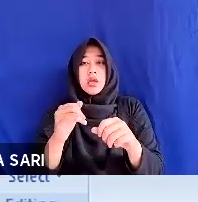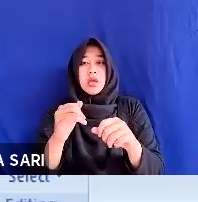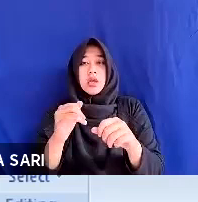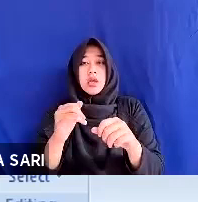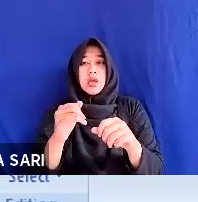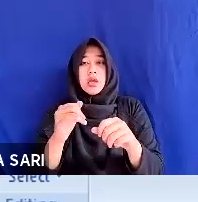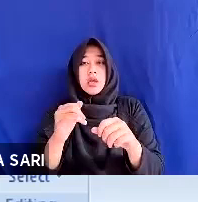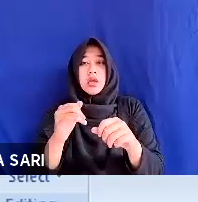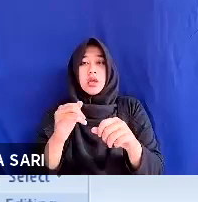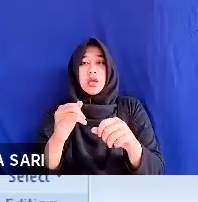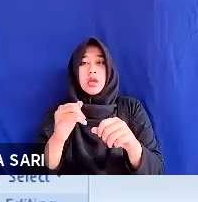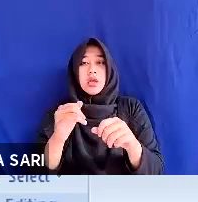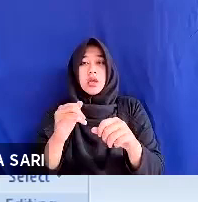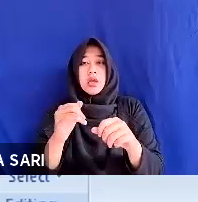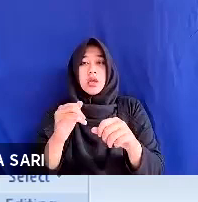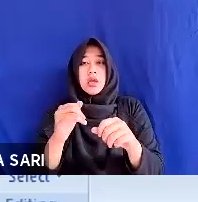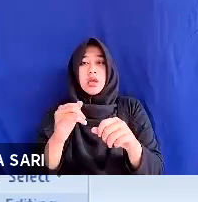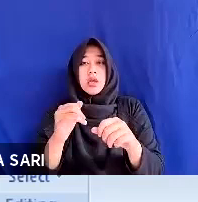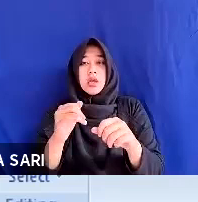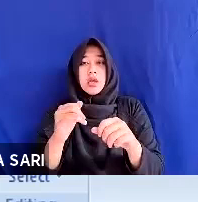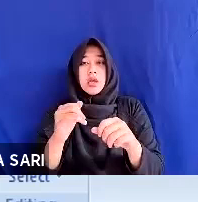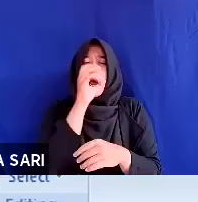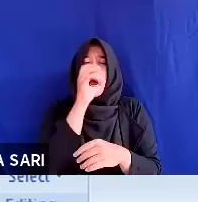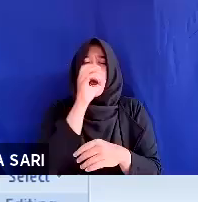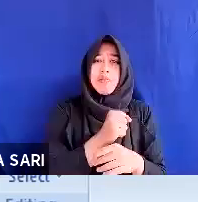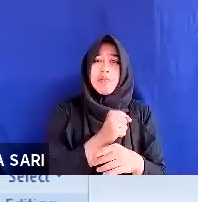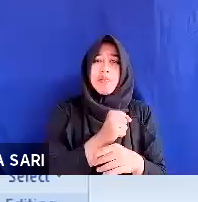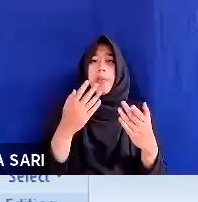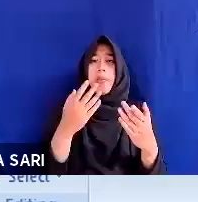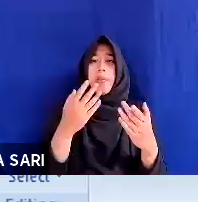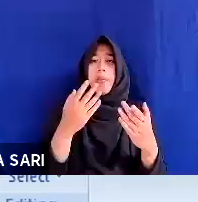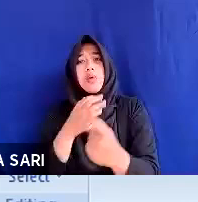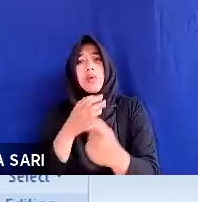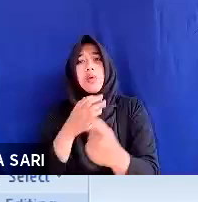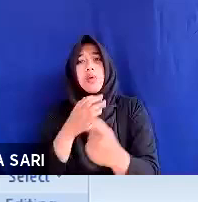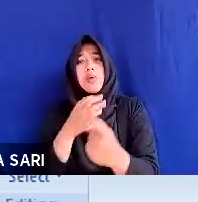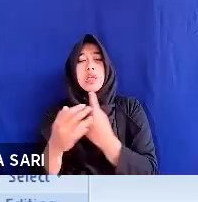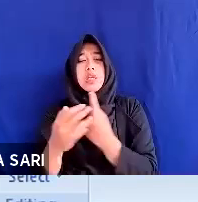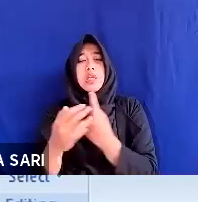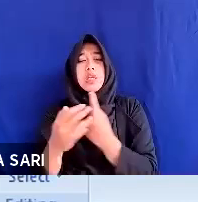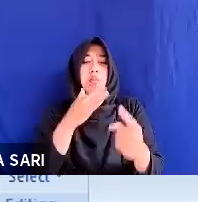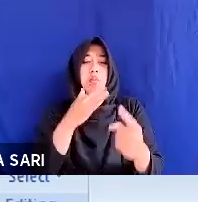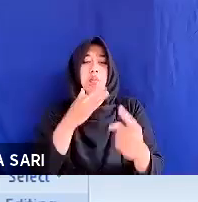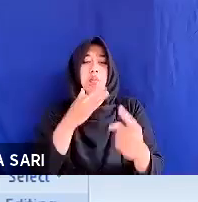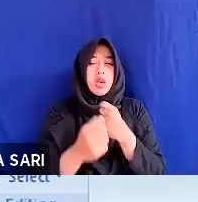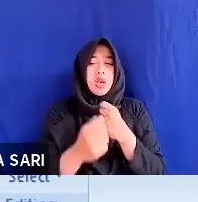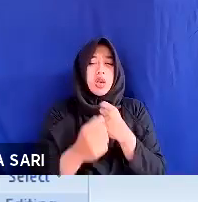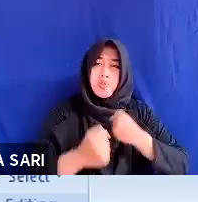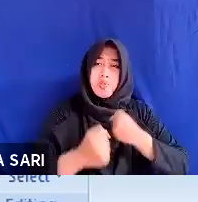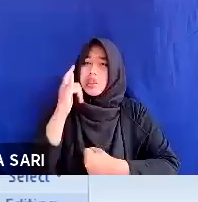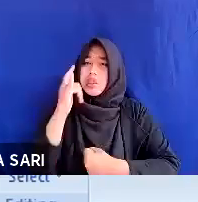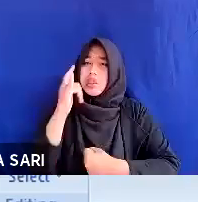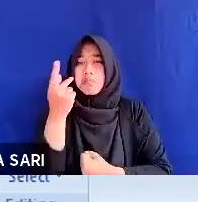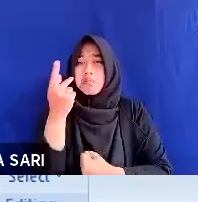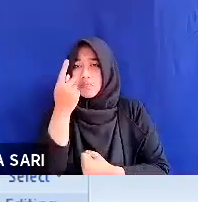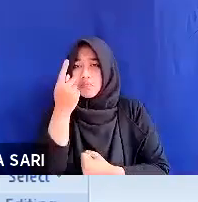apa yang dilakukan oleh masyarakat, karena masyarakat sudah berupaya bertahan supaya bisa hidup, bertahan dengan solidaritas yang ada,